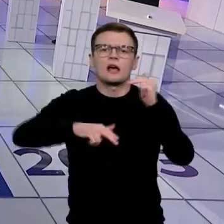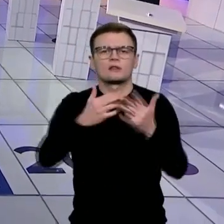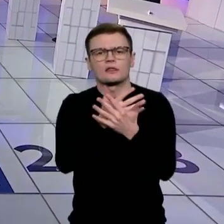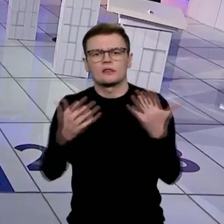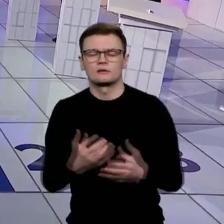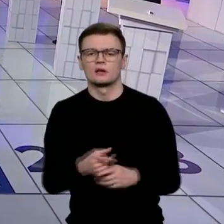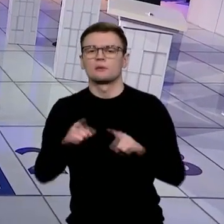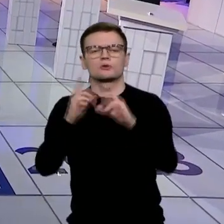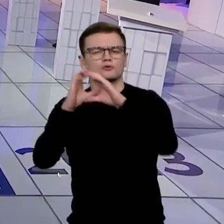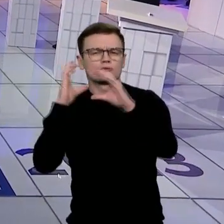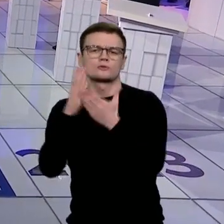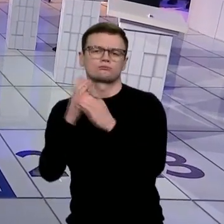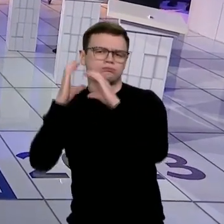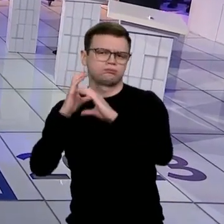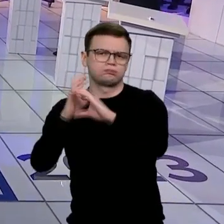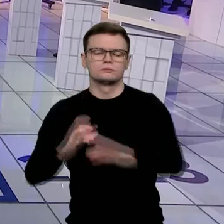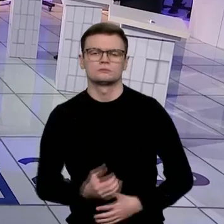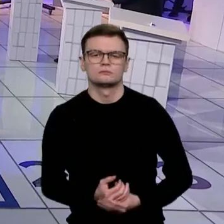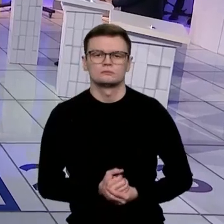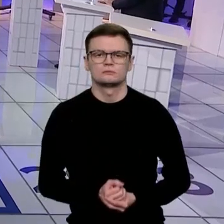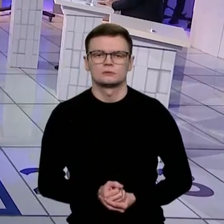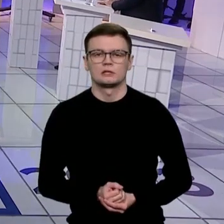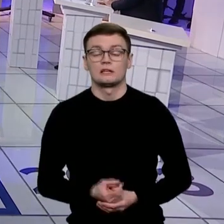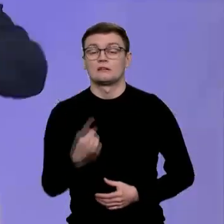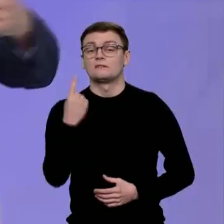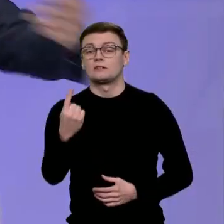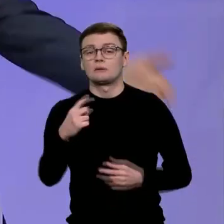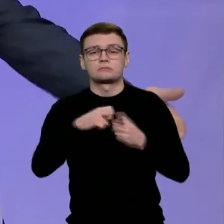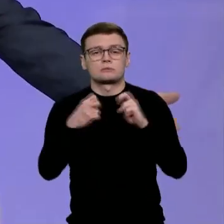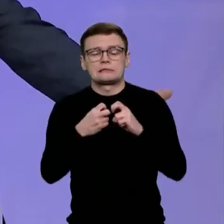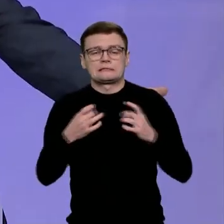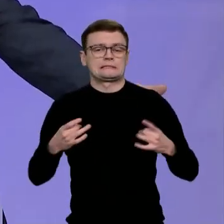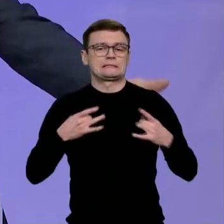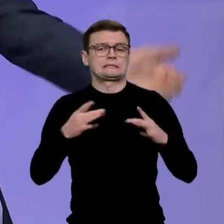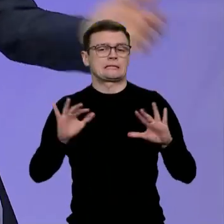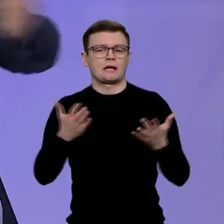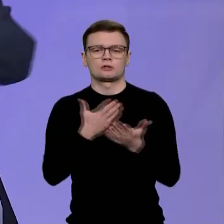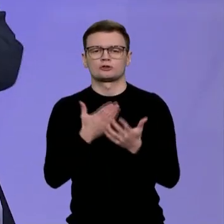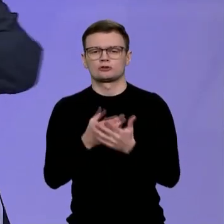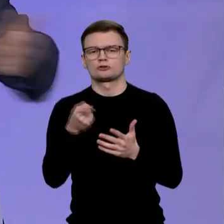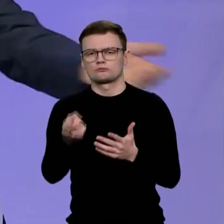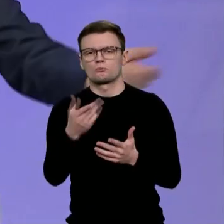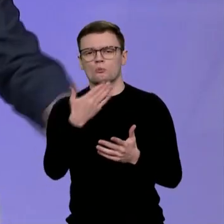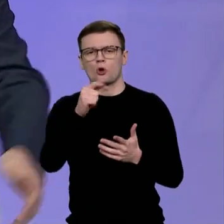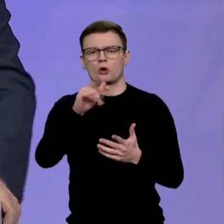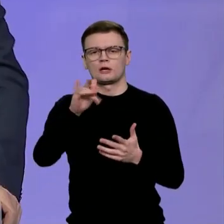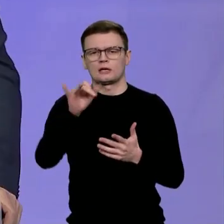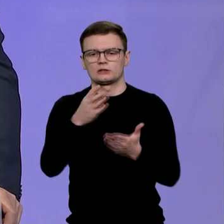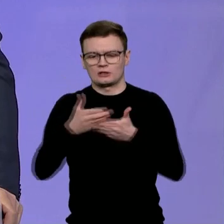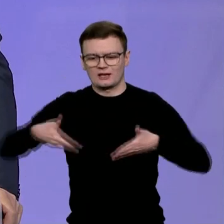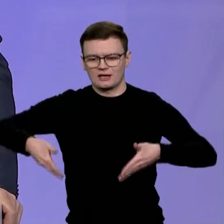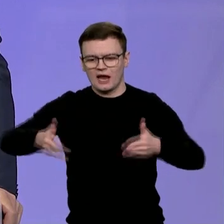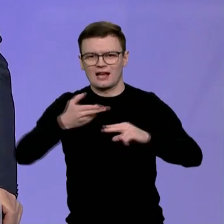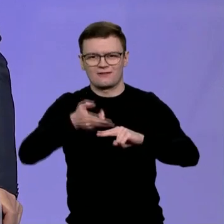važiuoja vienintelis, kas sakykime, sukelia tam tikrą erzelį, tai tas molis ant kelio, kada važiuoja tie sunkvežimiai ir